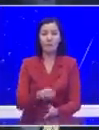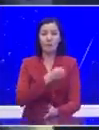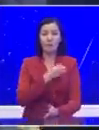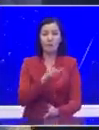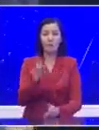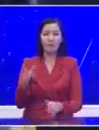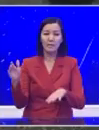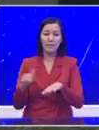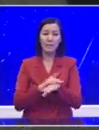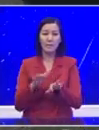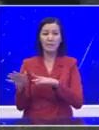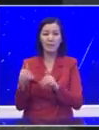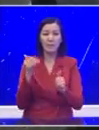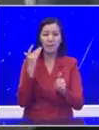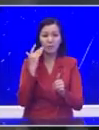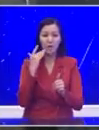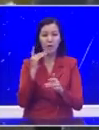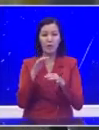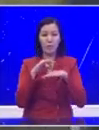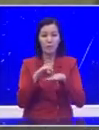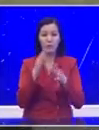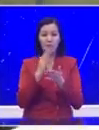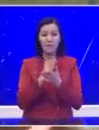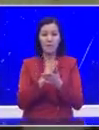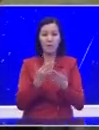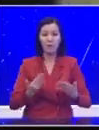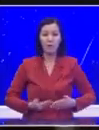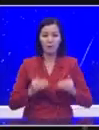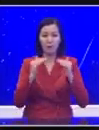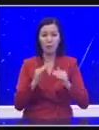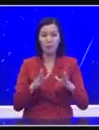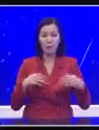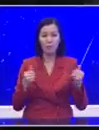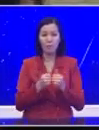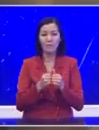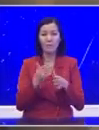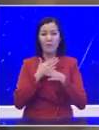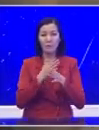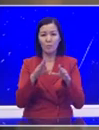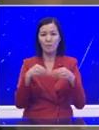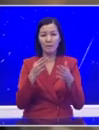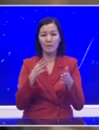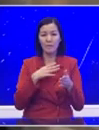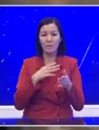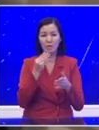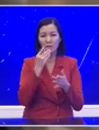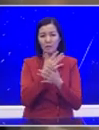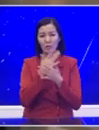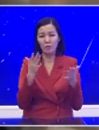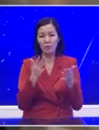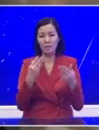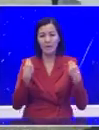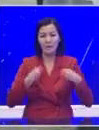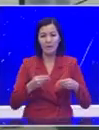мұндай игі шараларды ұдайы өткізіп келеді. Бұған дейін олар тұрмыстық жағдайы төмен отбасыларға көмек қолын созып, азық түлікпен киім